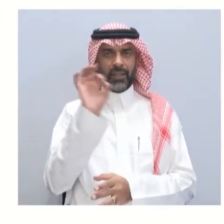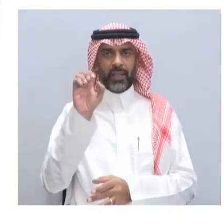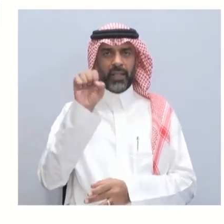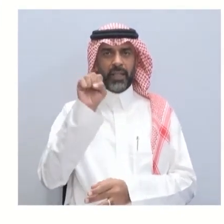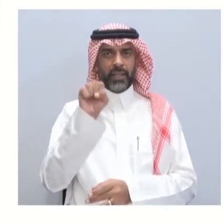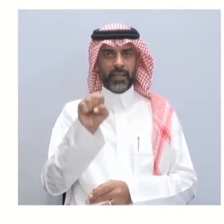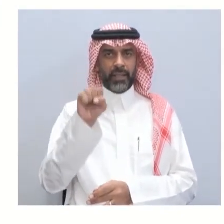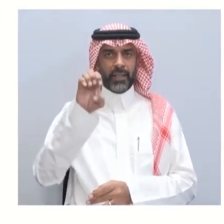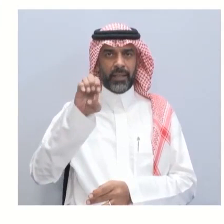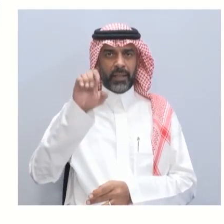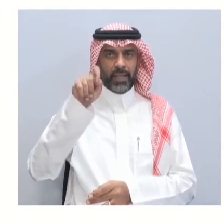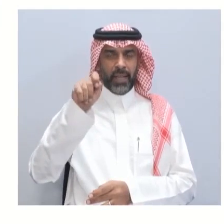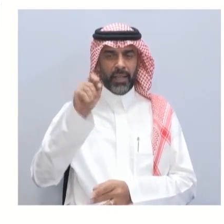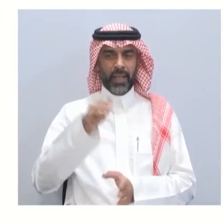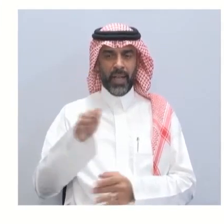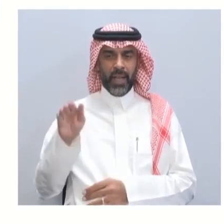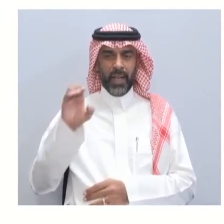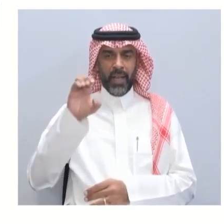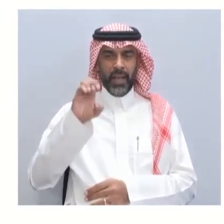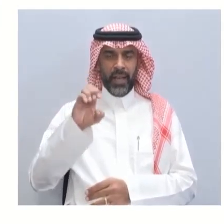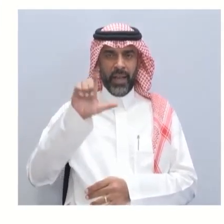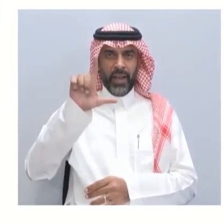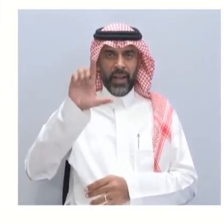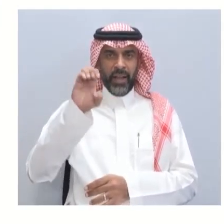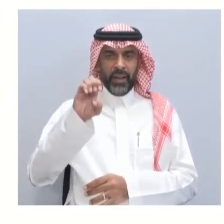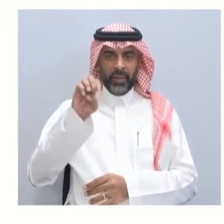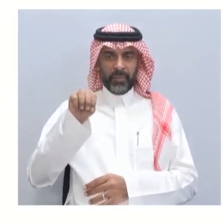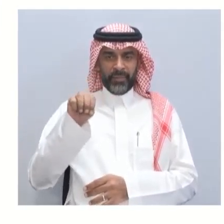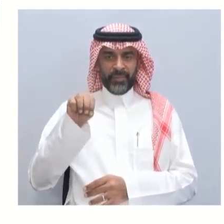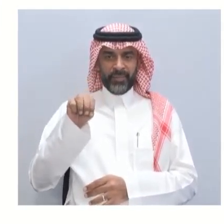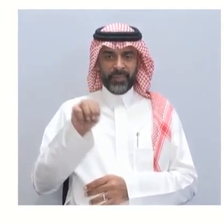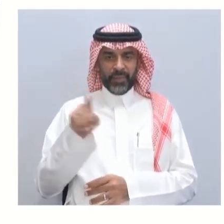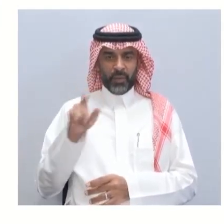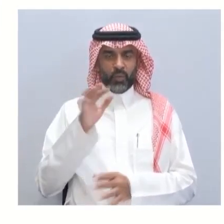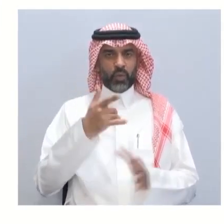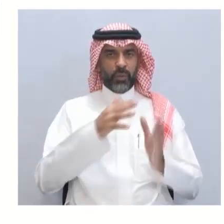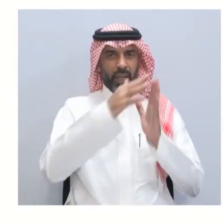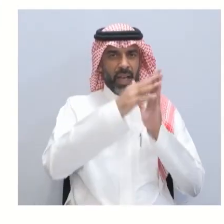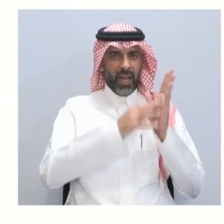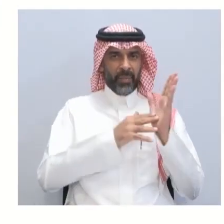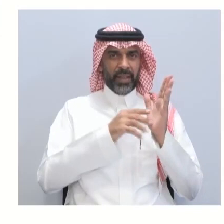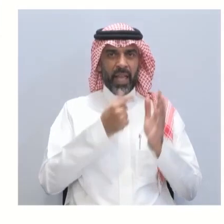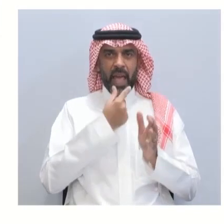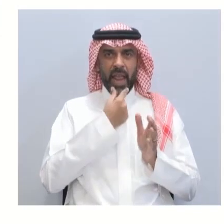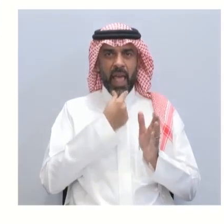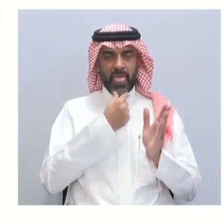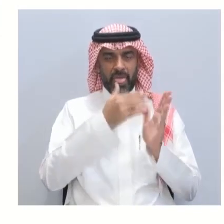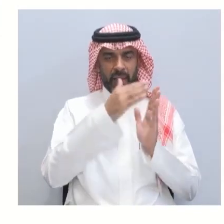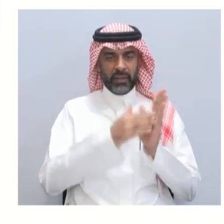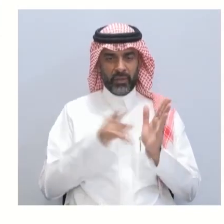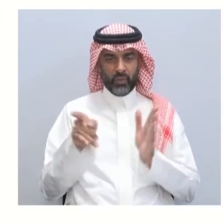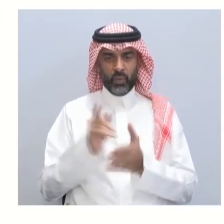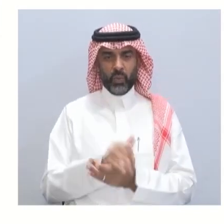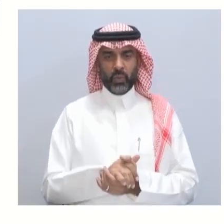نختار امر ست المنتس او ضبط العناصر من قائمه رياض ليست لدينا هنا الرياض